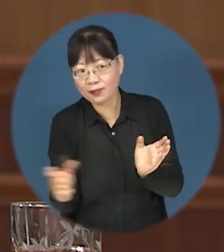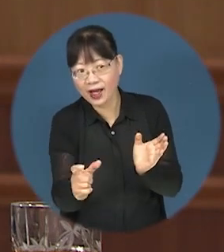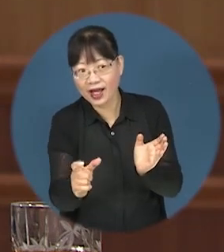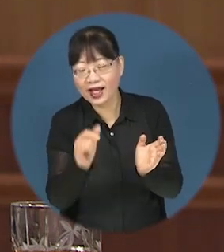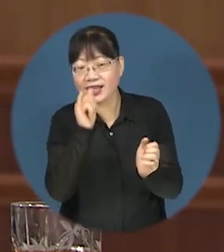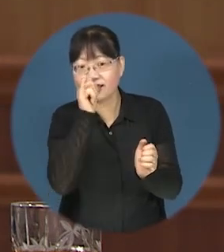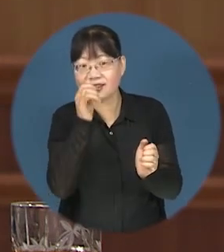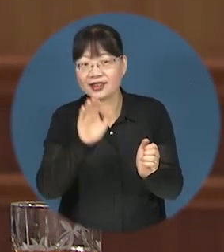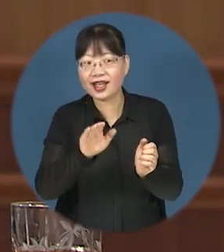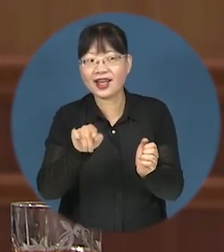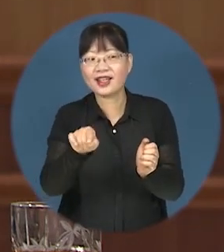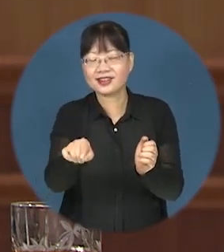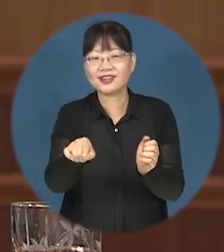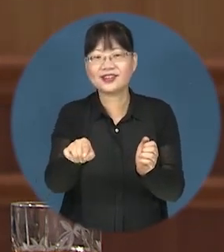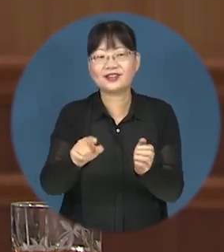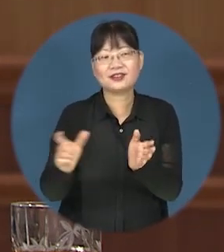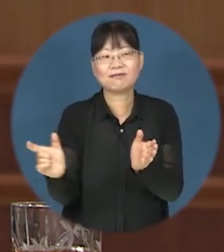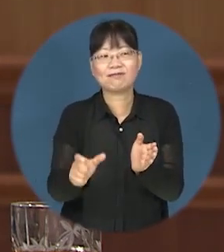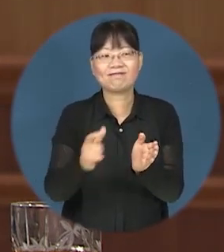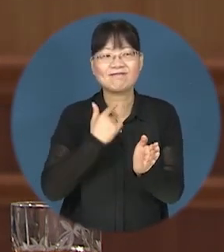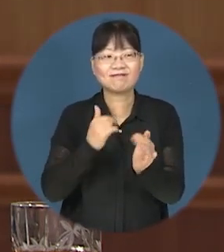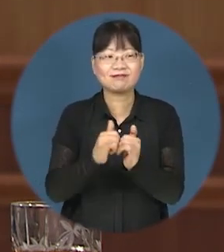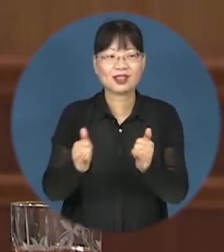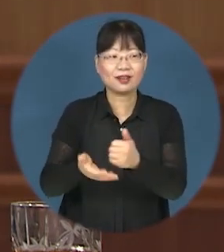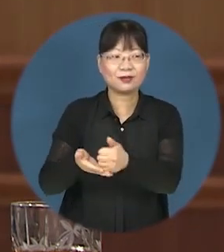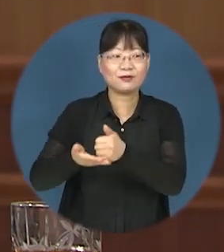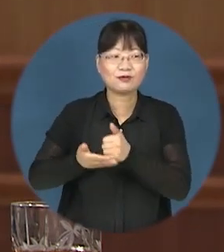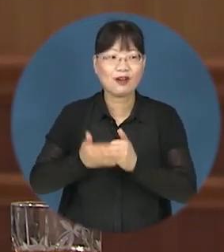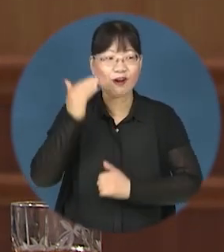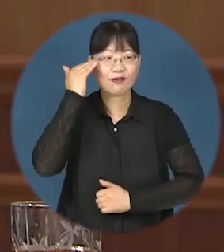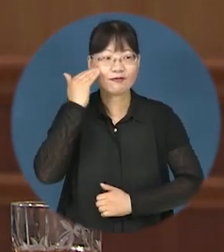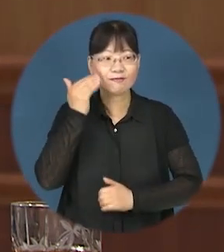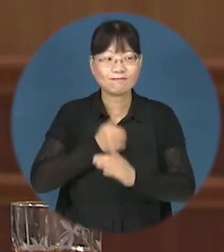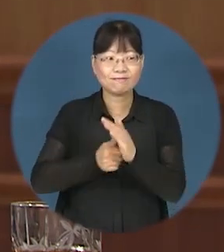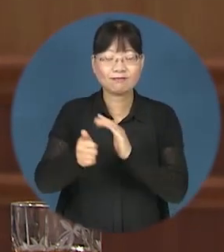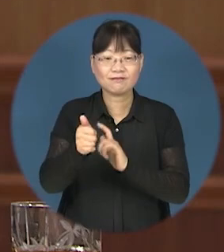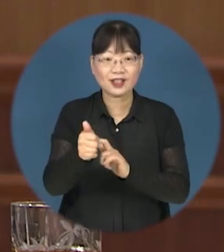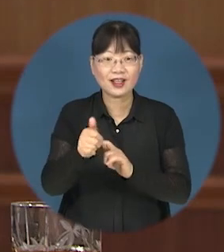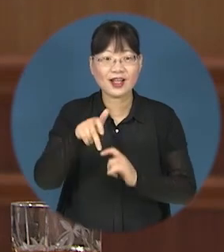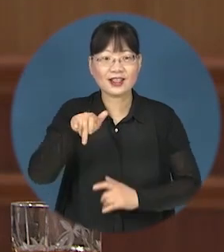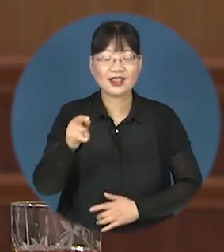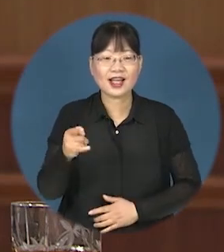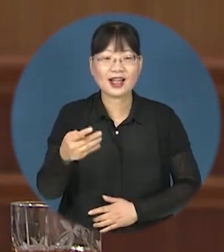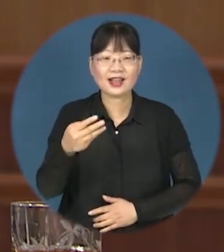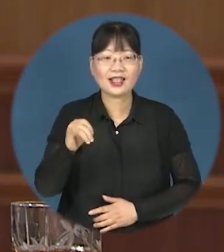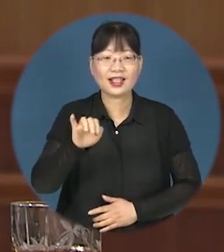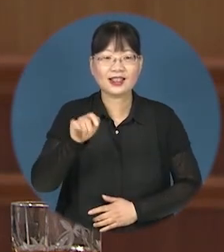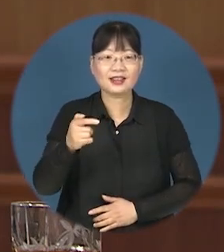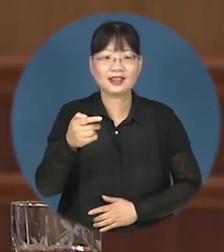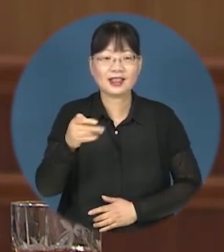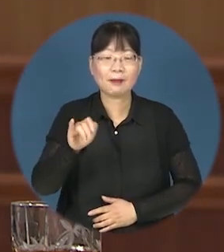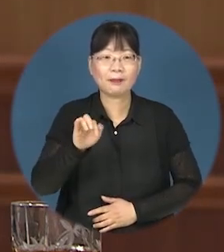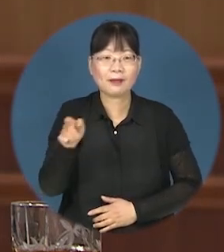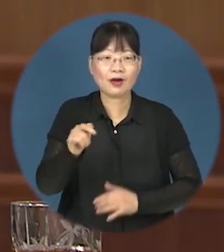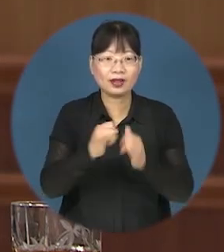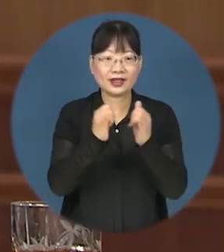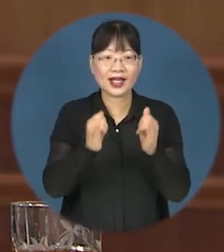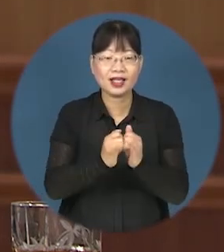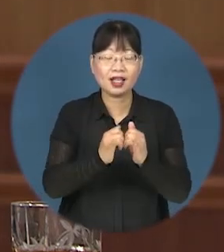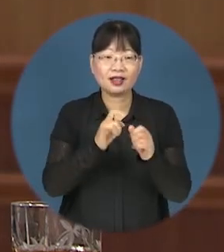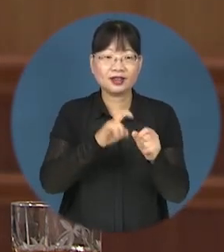바로 글씨를 쓰신 분을 초대했습니다 대한민국을 대표하는 편리 그래퍼 2시구요 사회적 기업을